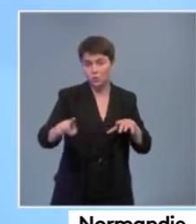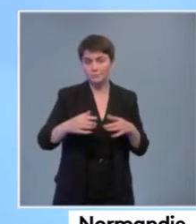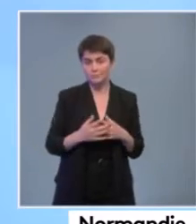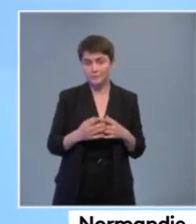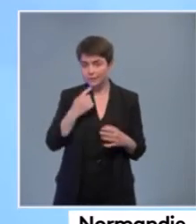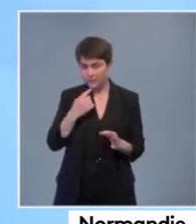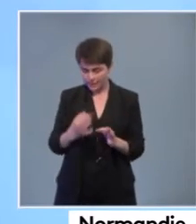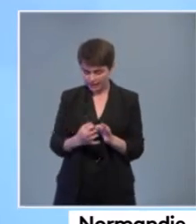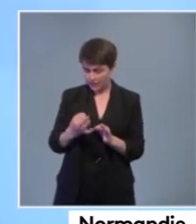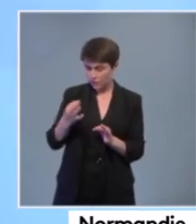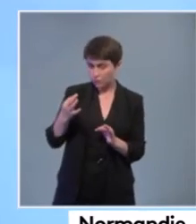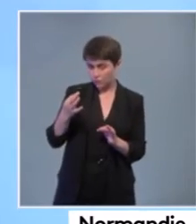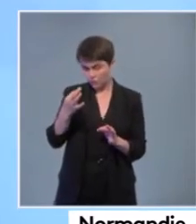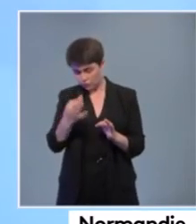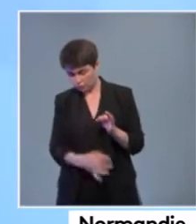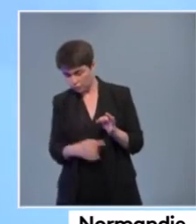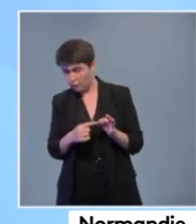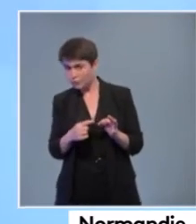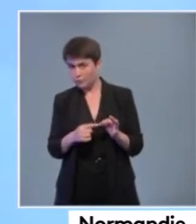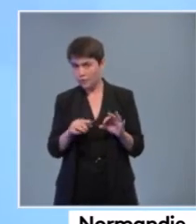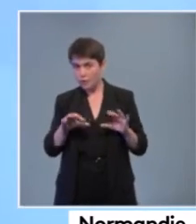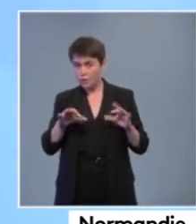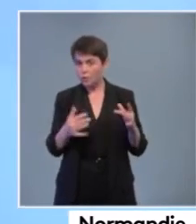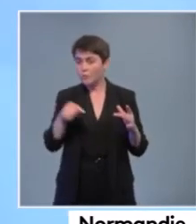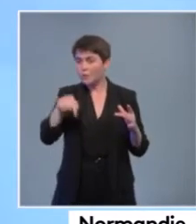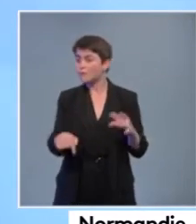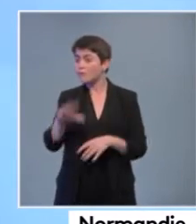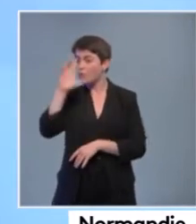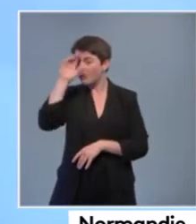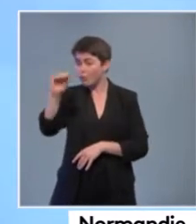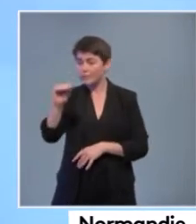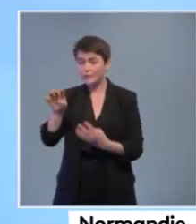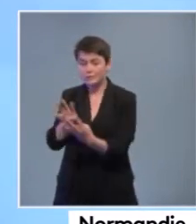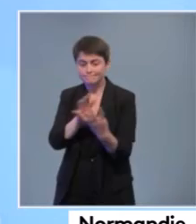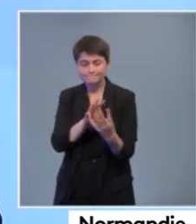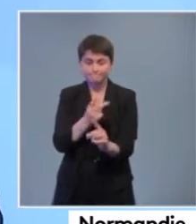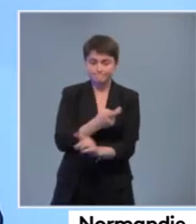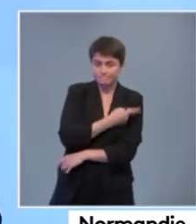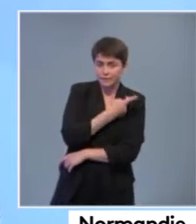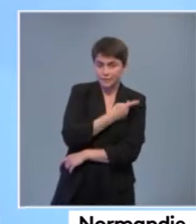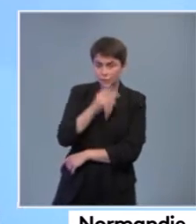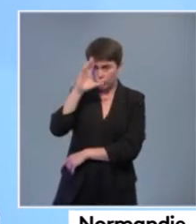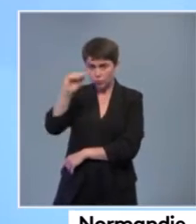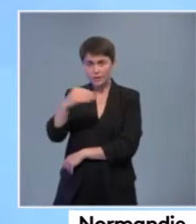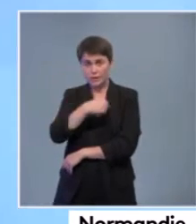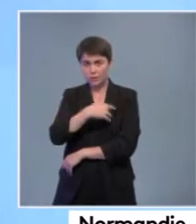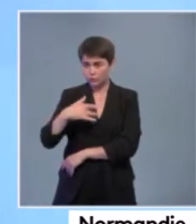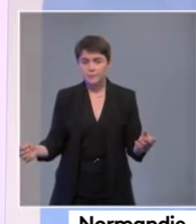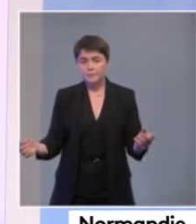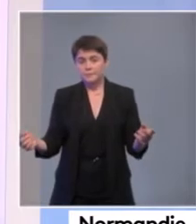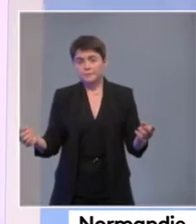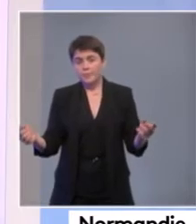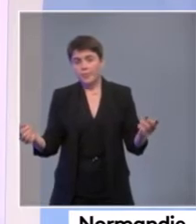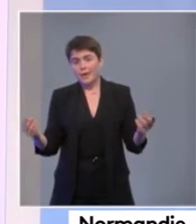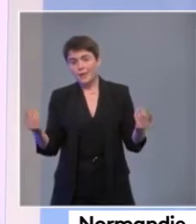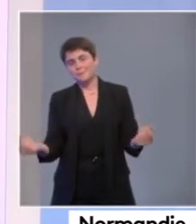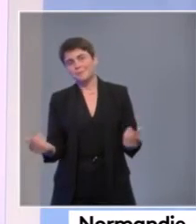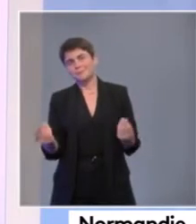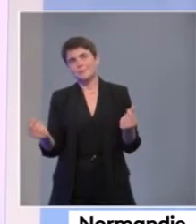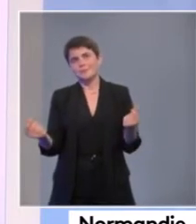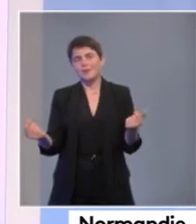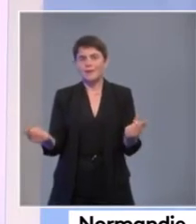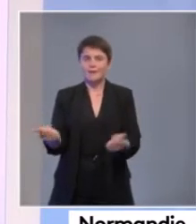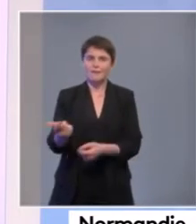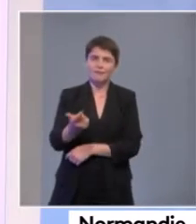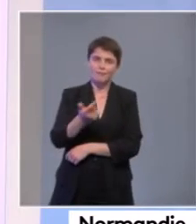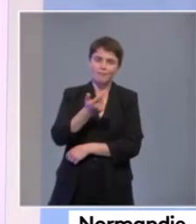doivent être trouvées avec les professionnels, les médecins, les professionnels de santé et les collectivités. C'est un peu facile de dire que quand